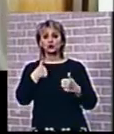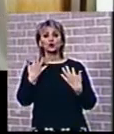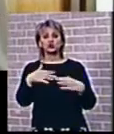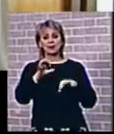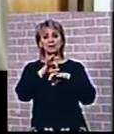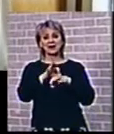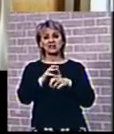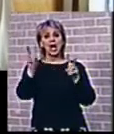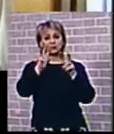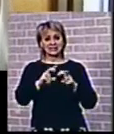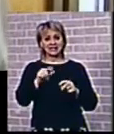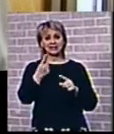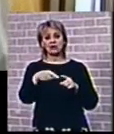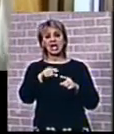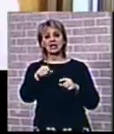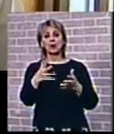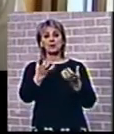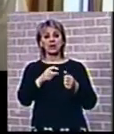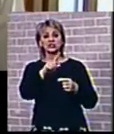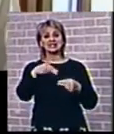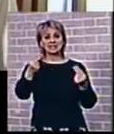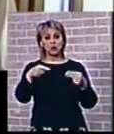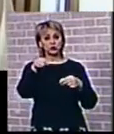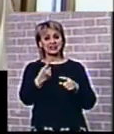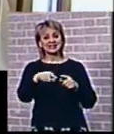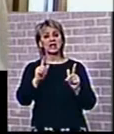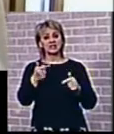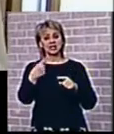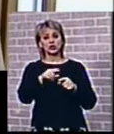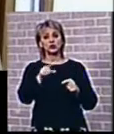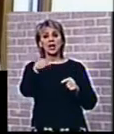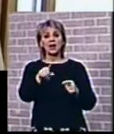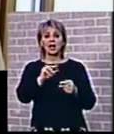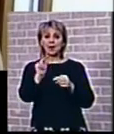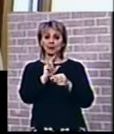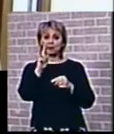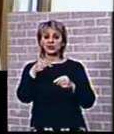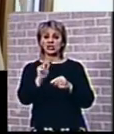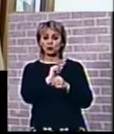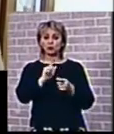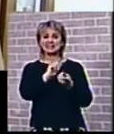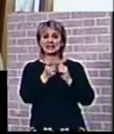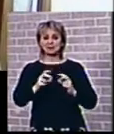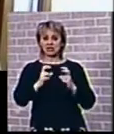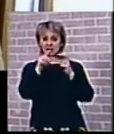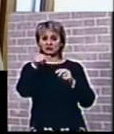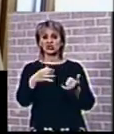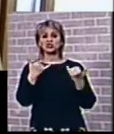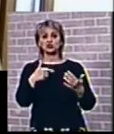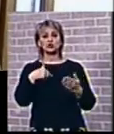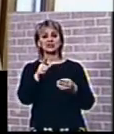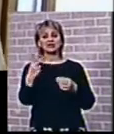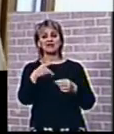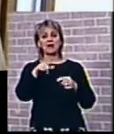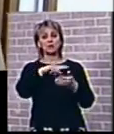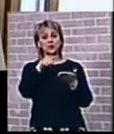провели обследование лифтов, получили заключение, согласно которому они подлежат капитальному ремонту и замене. То есть сейчас у нас стоит вопрос